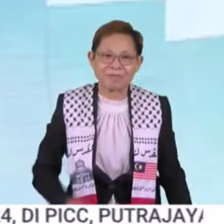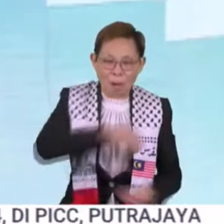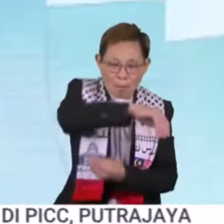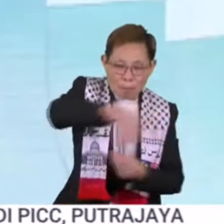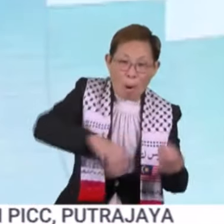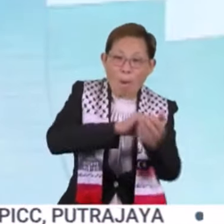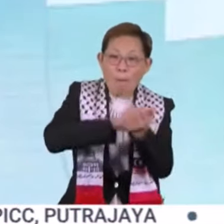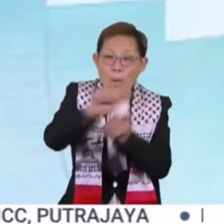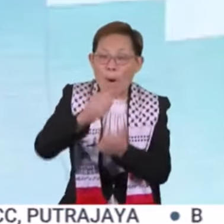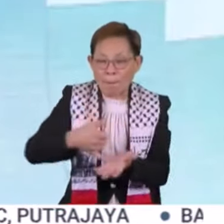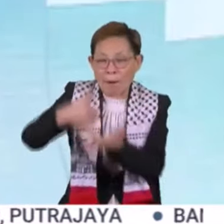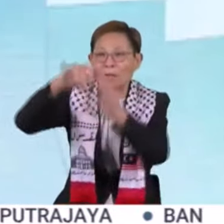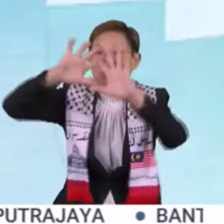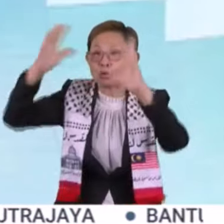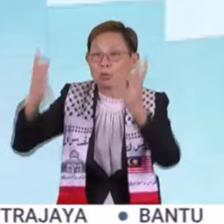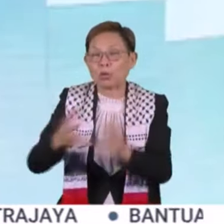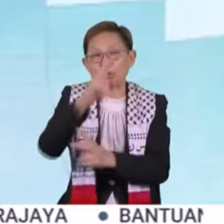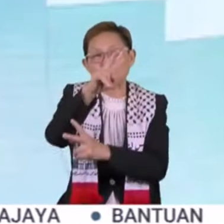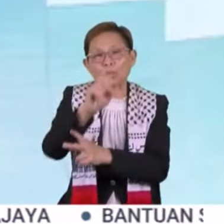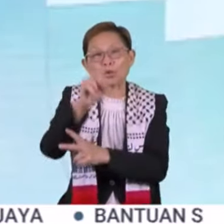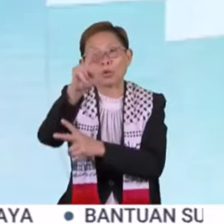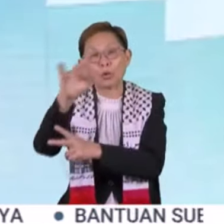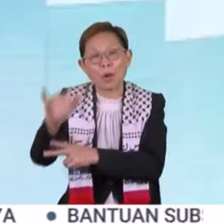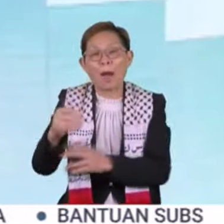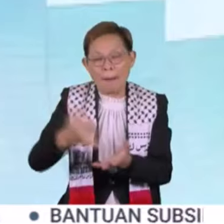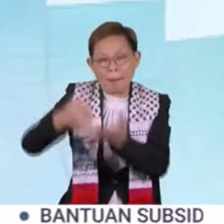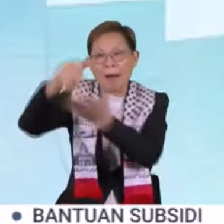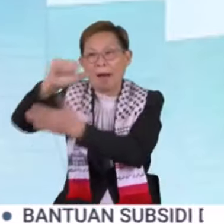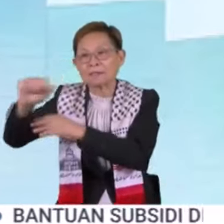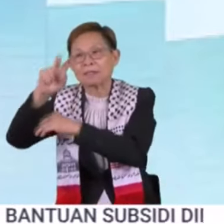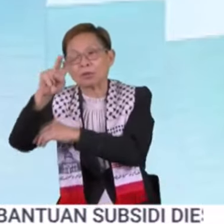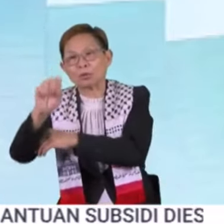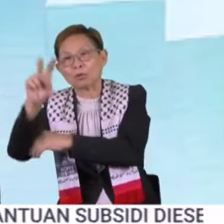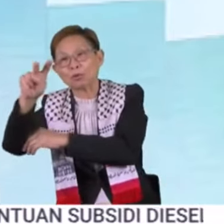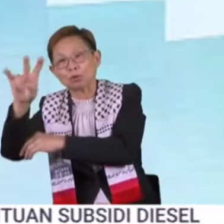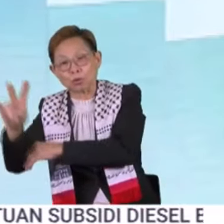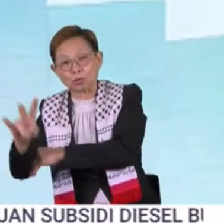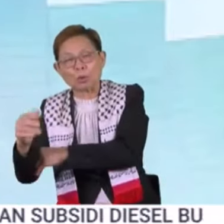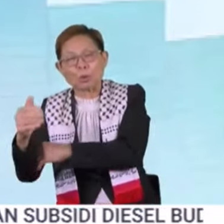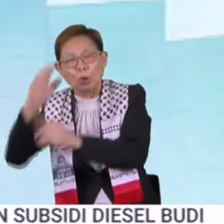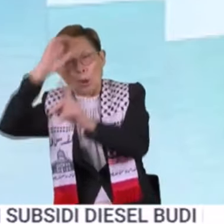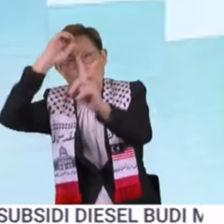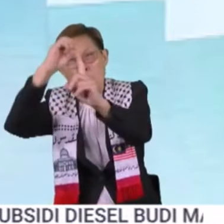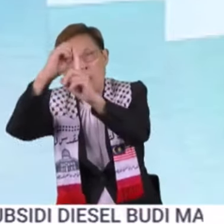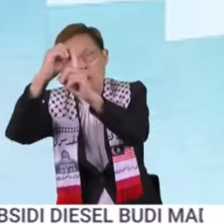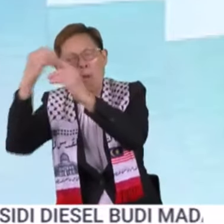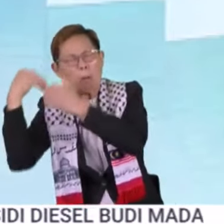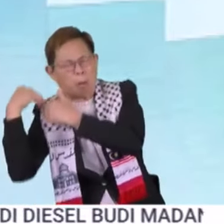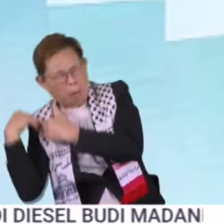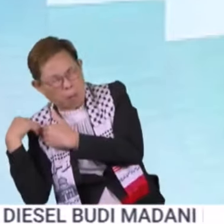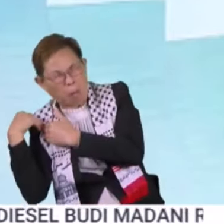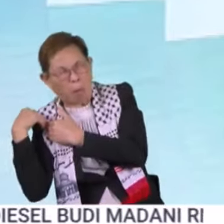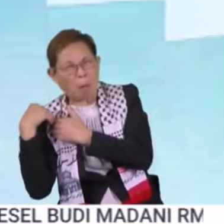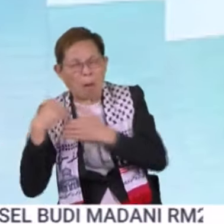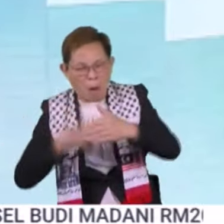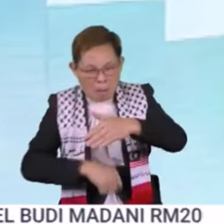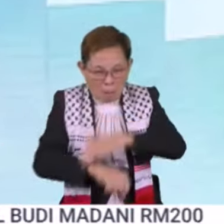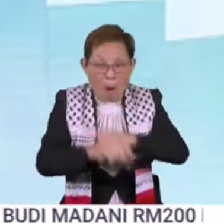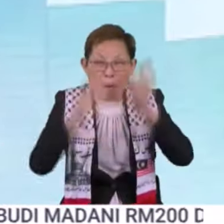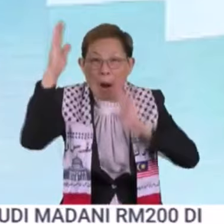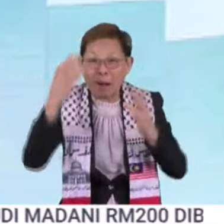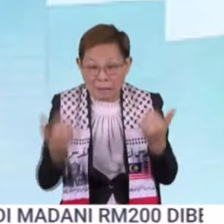Pusingan kelayakan Piala Dunia 2026, Piala Asia 2027. Misi berat menanti skuad Harimau Melaya yang akan berdepan Taiwan